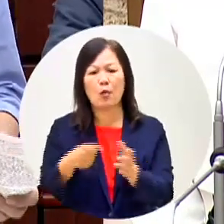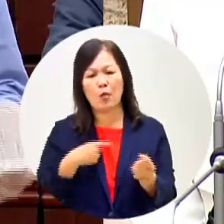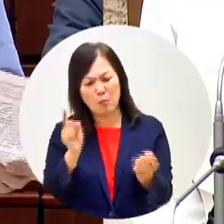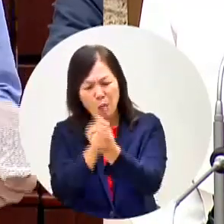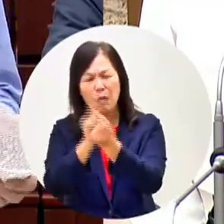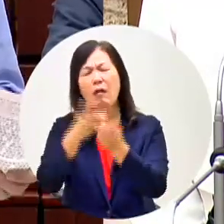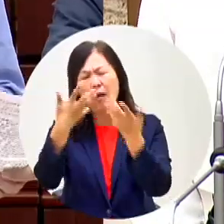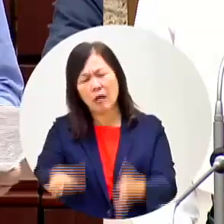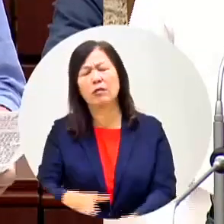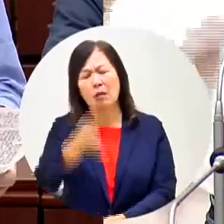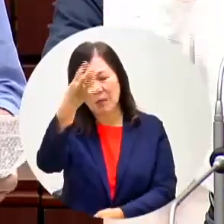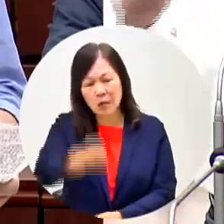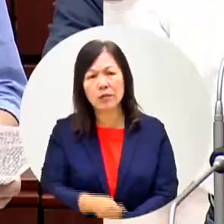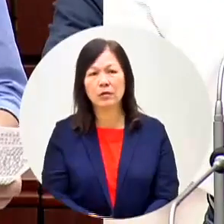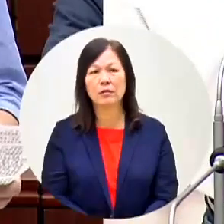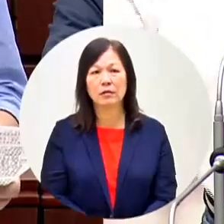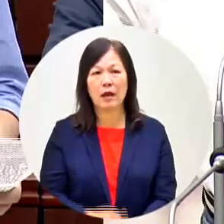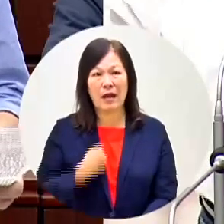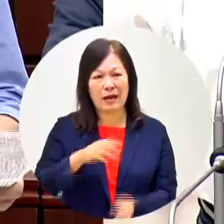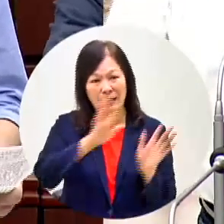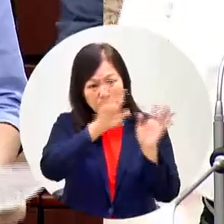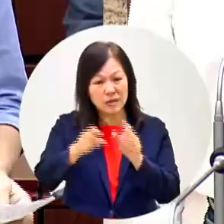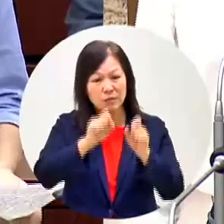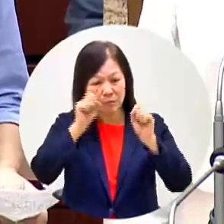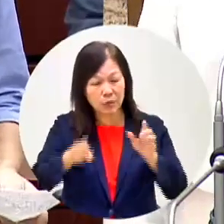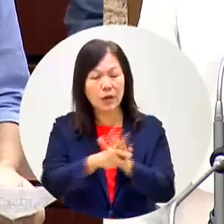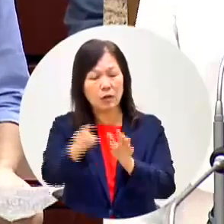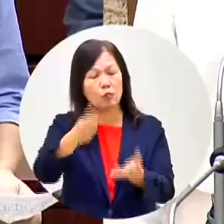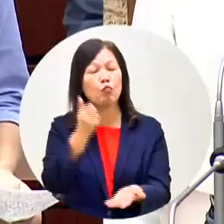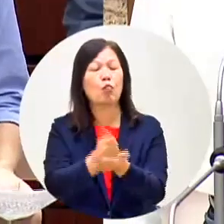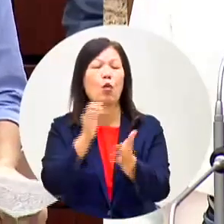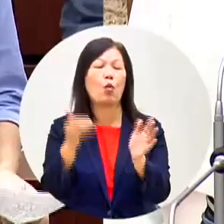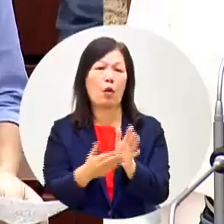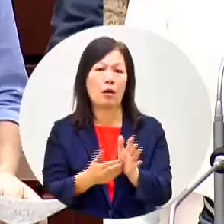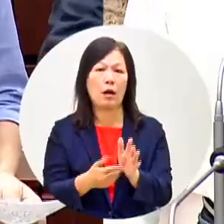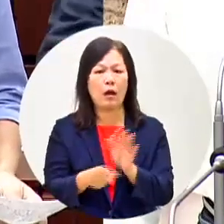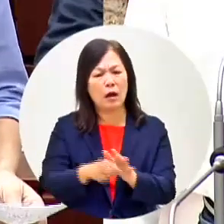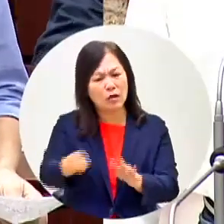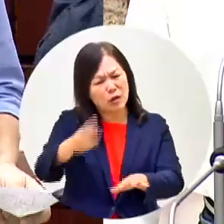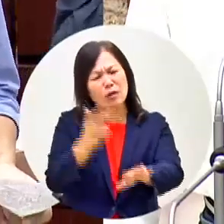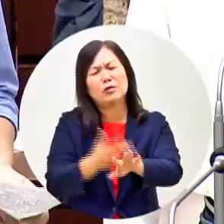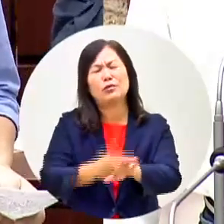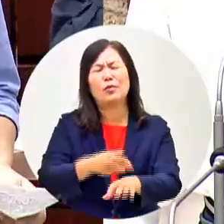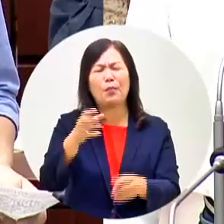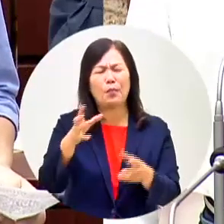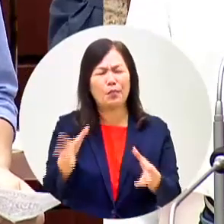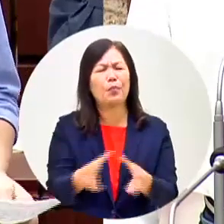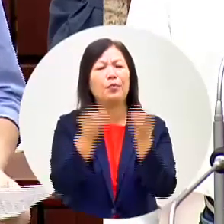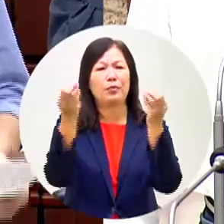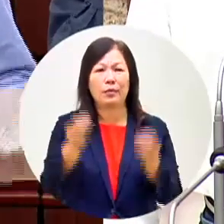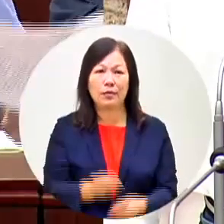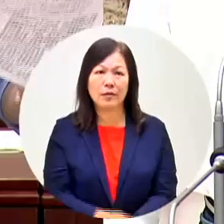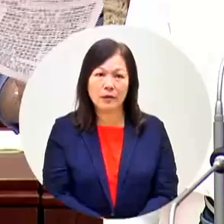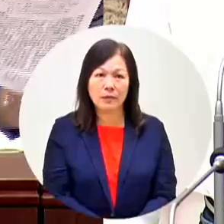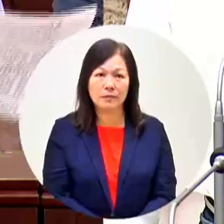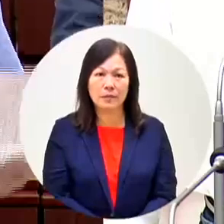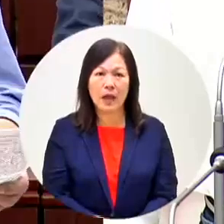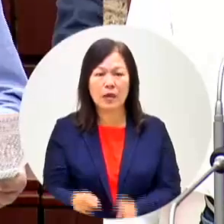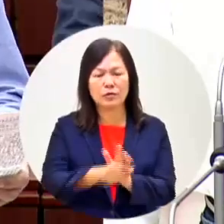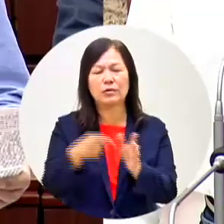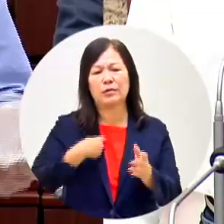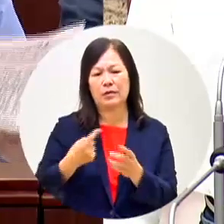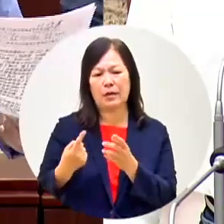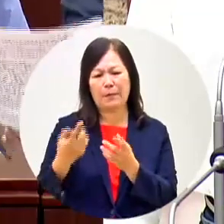状况。你这么选调， 没有，无必要用这个手段啦。 我这样，我来讲。第二，你就讲警力比例原则嘛。你感觉我遮侪